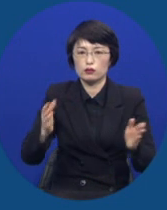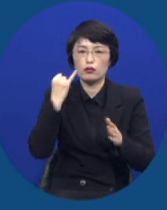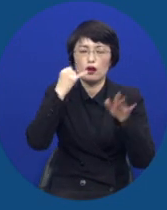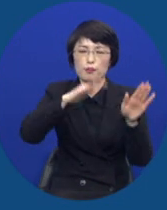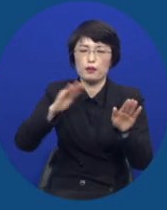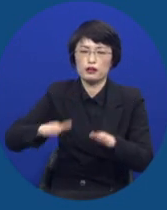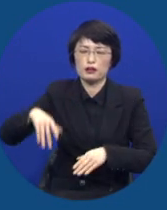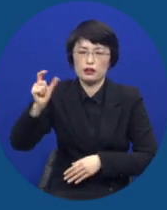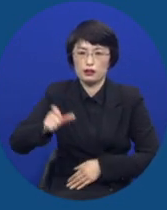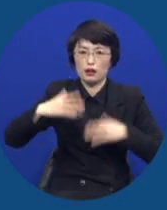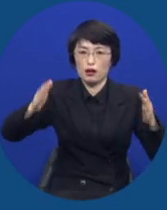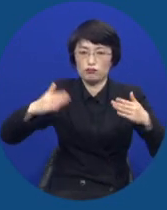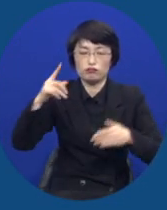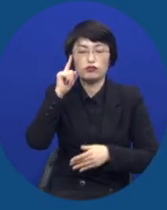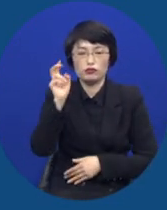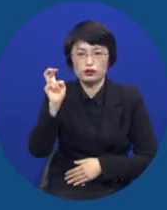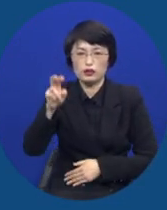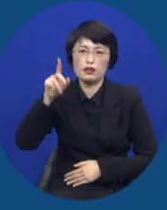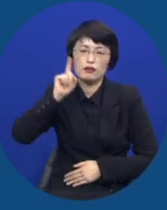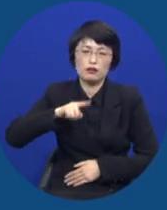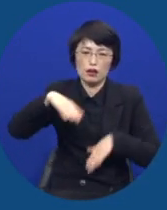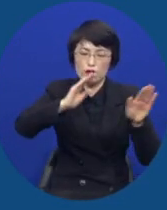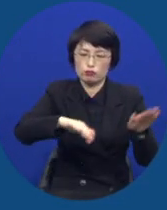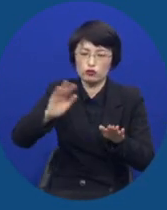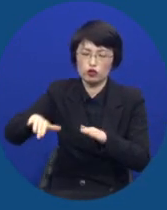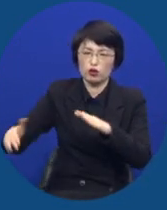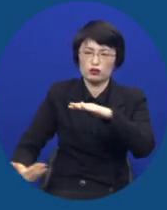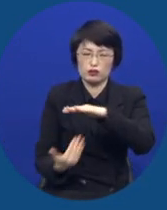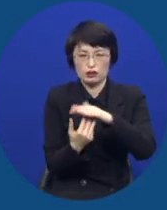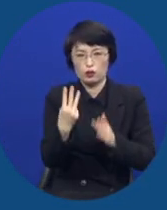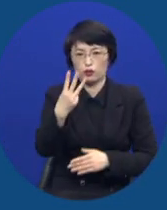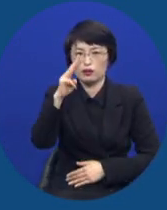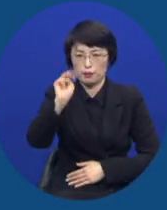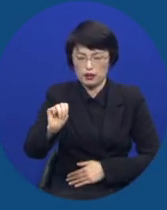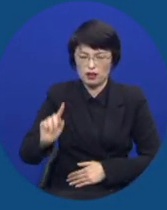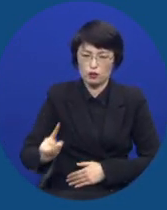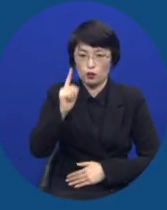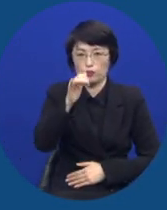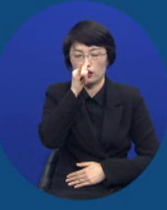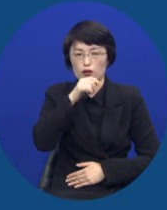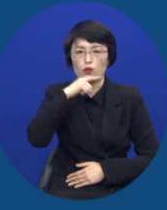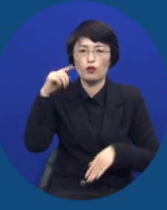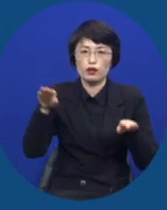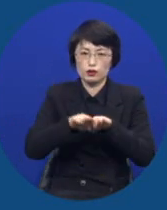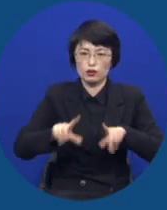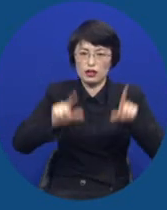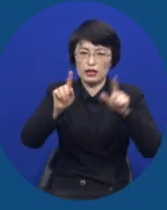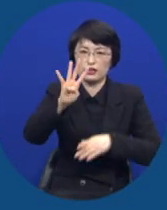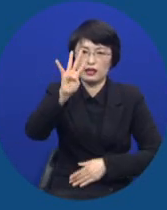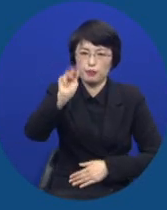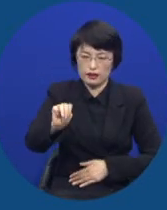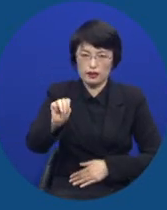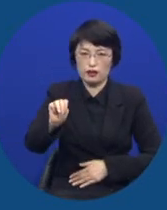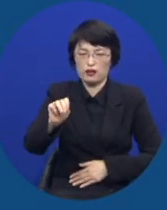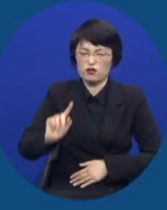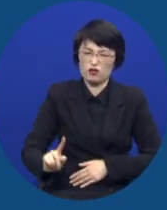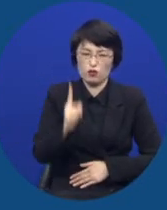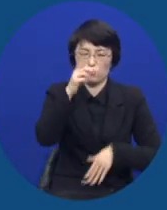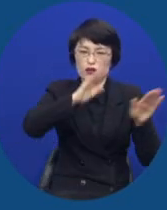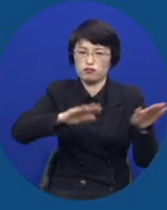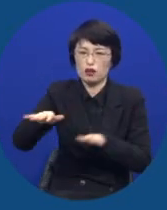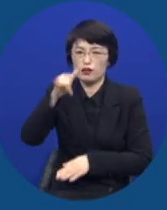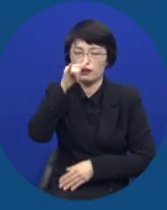예상됩니다 내일은 바다의 물결이 최고 3m 로 높게 일겠습니다 요 이루려는 물결이 4m 까지 일면서 풍랑 특보가